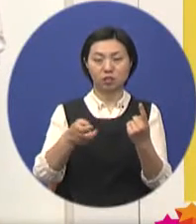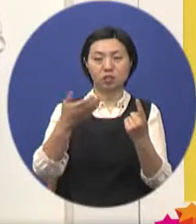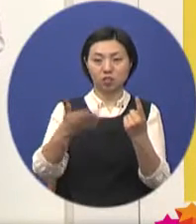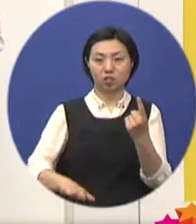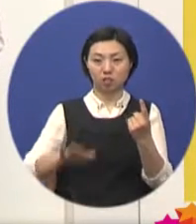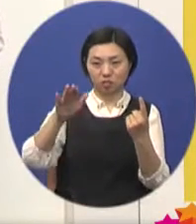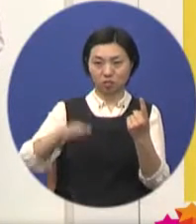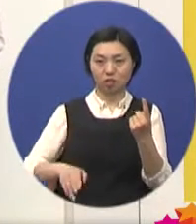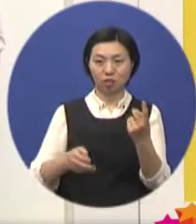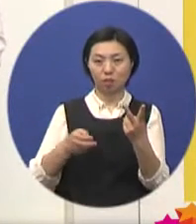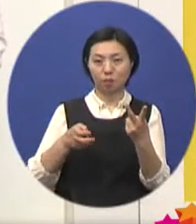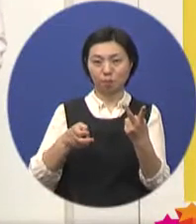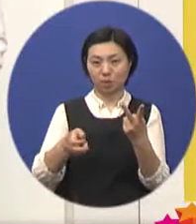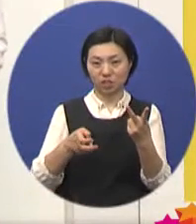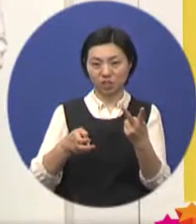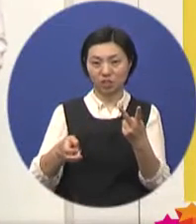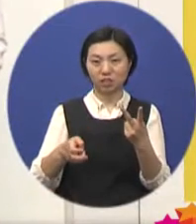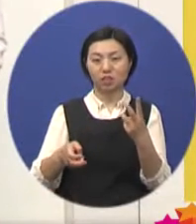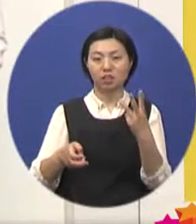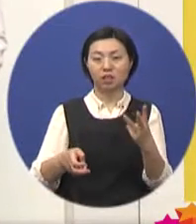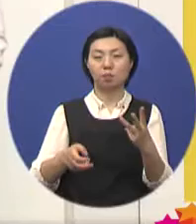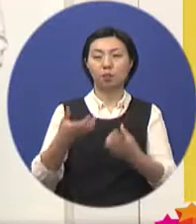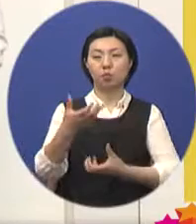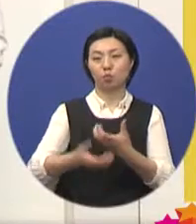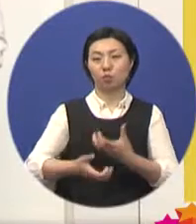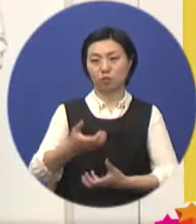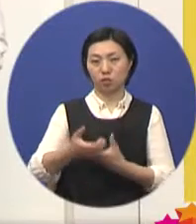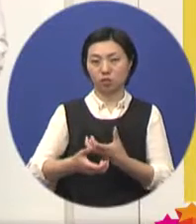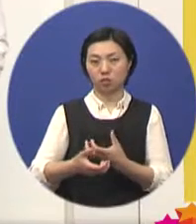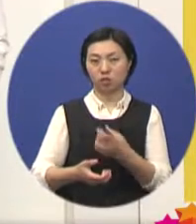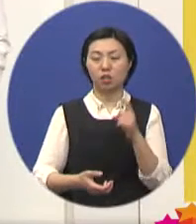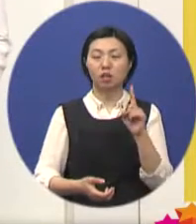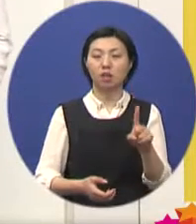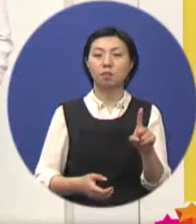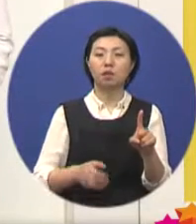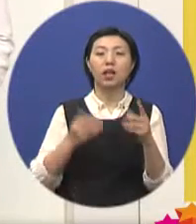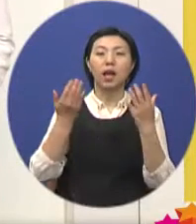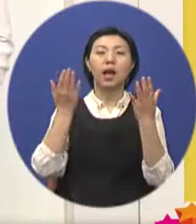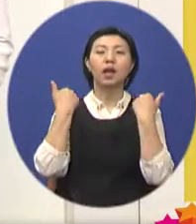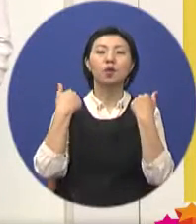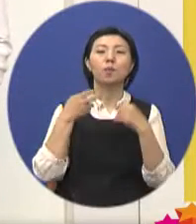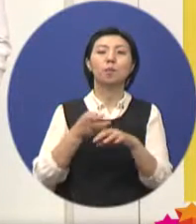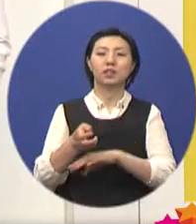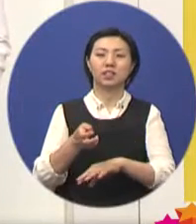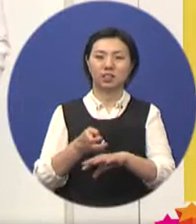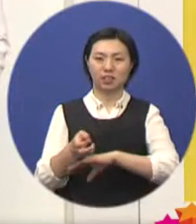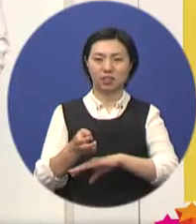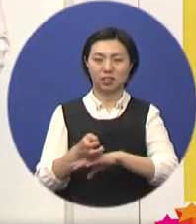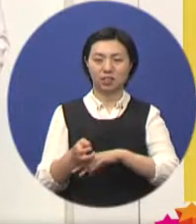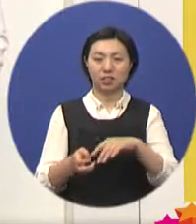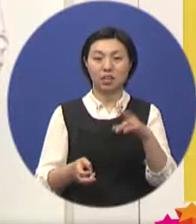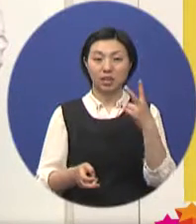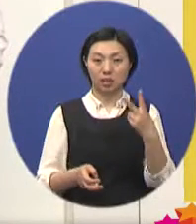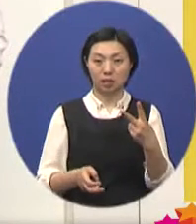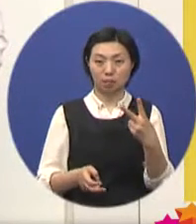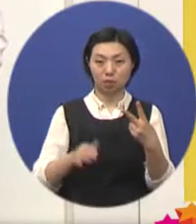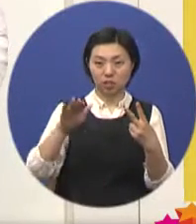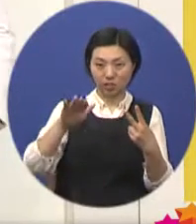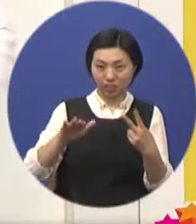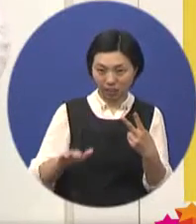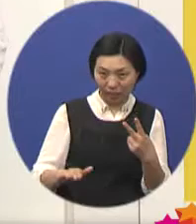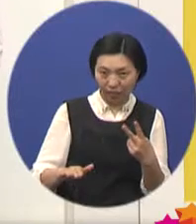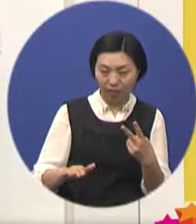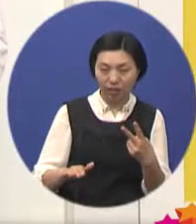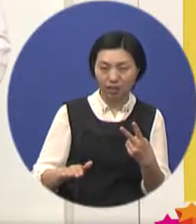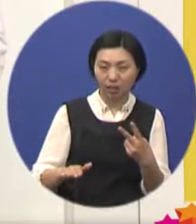고속버스. 헷갈리실 거예요. 힌트 조금 맞아요. 드릴게요. 스쿨버스는 학교 버스고요. 그렇죠. 저상버스는 이렇게 낮게